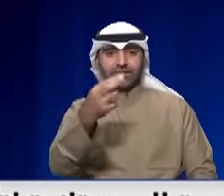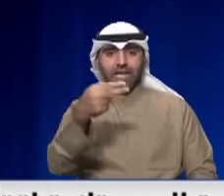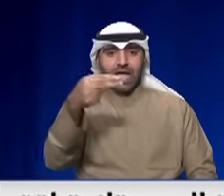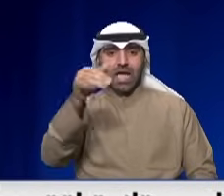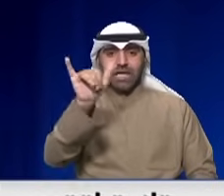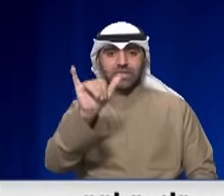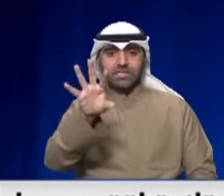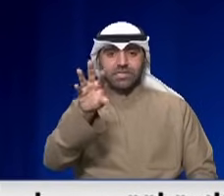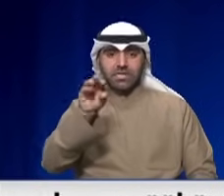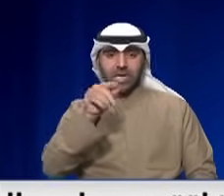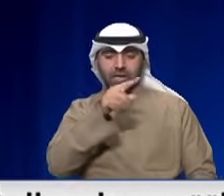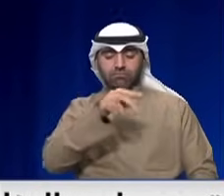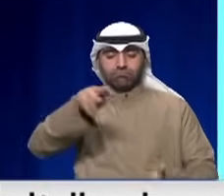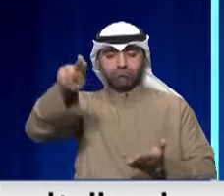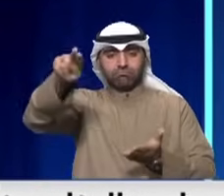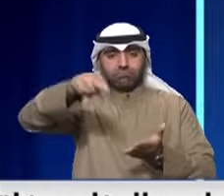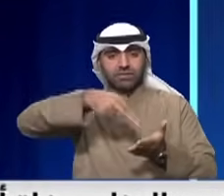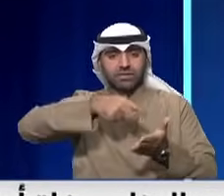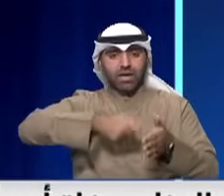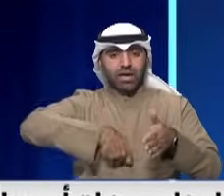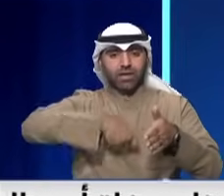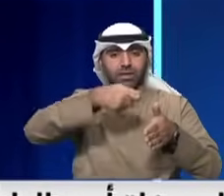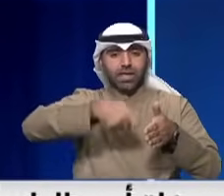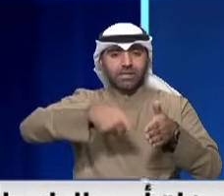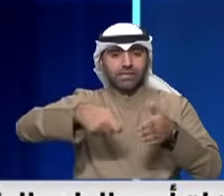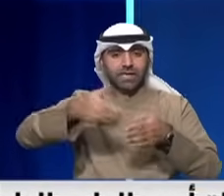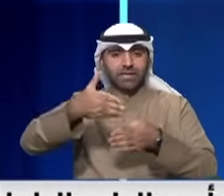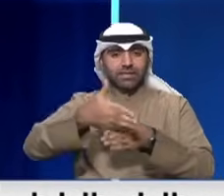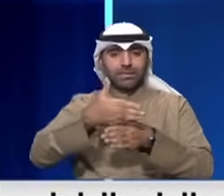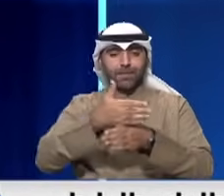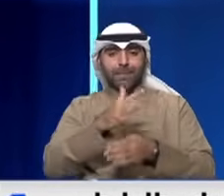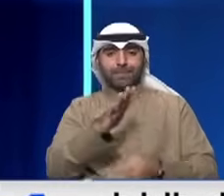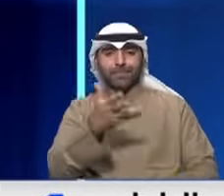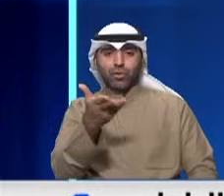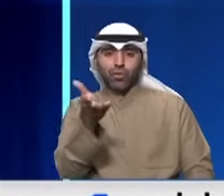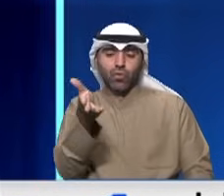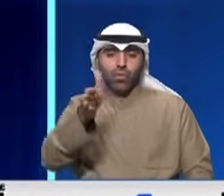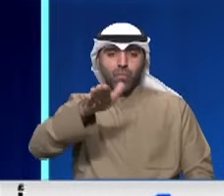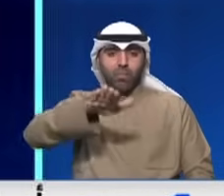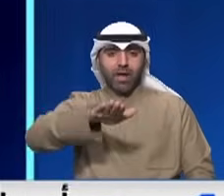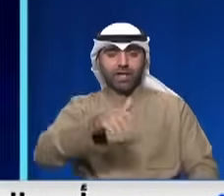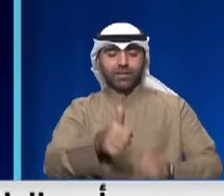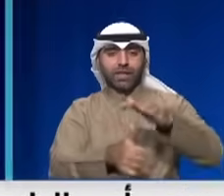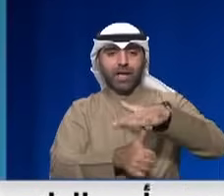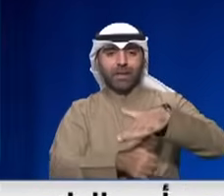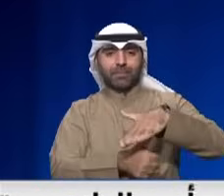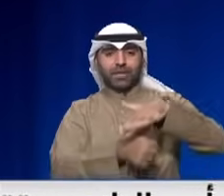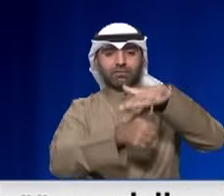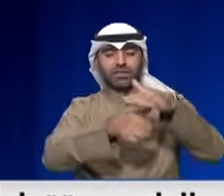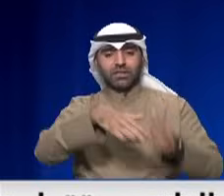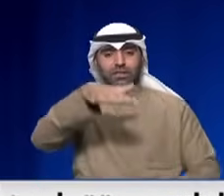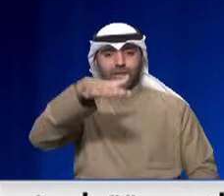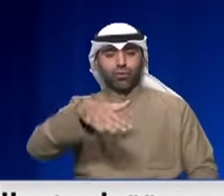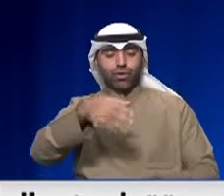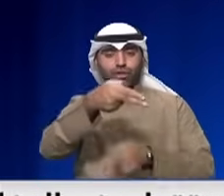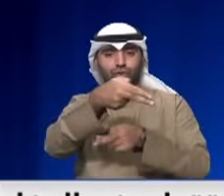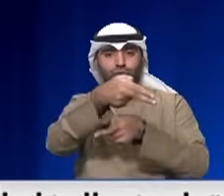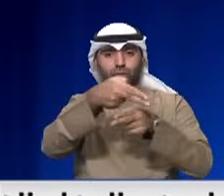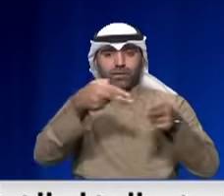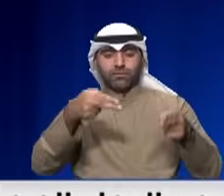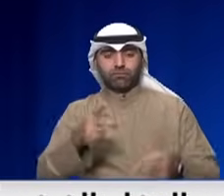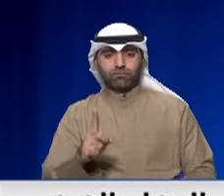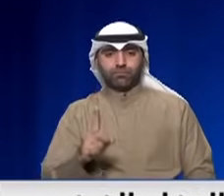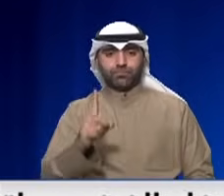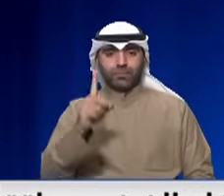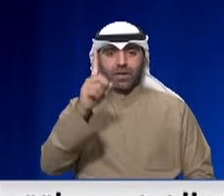وباسم الشعب القرغيزي عن خالص التعازي وصادق المواساه لسموه رعاه الله ولشعب الكويتي بوفه